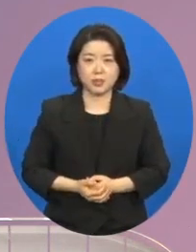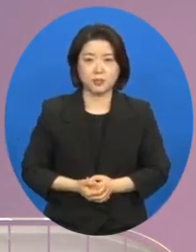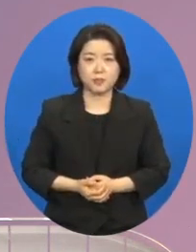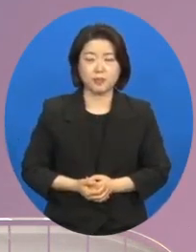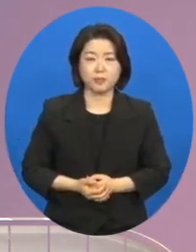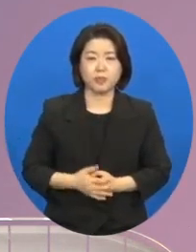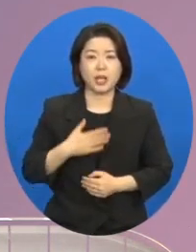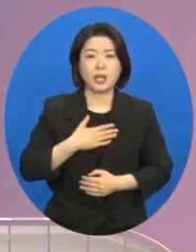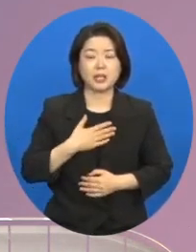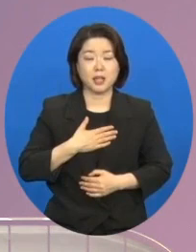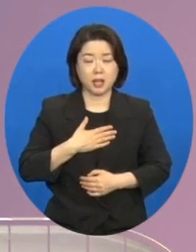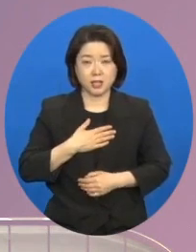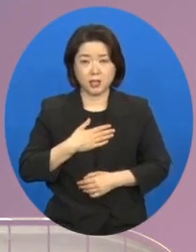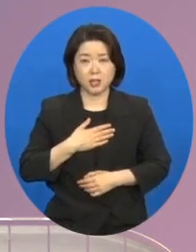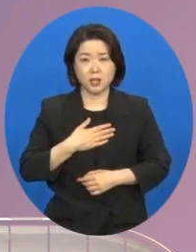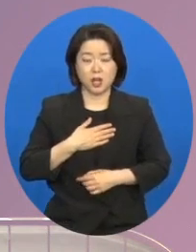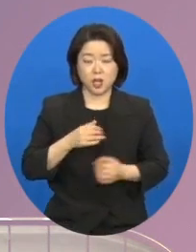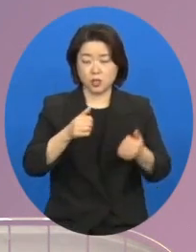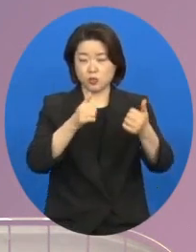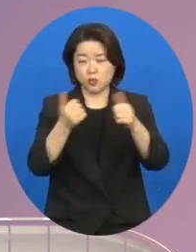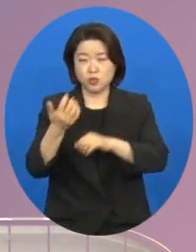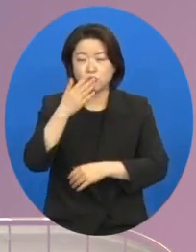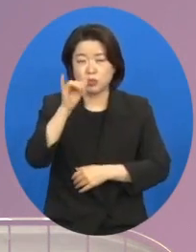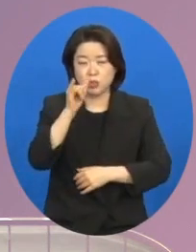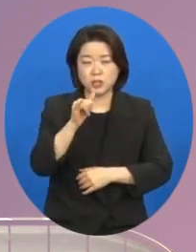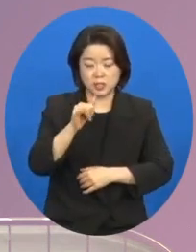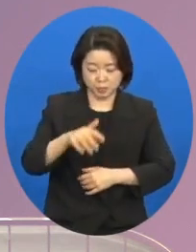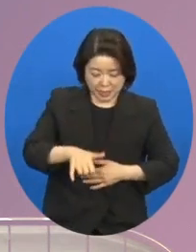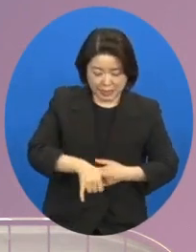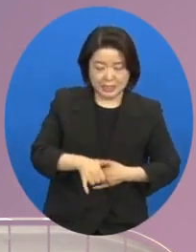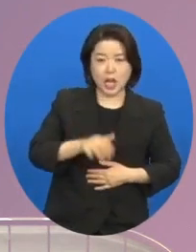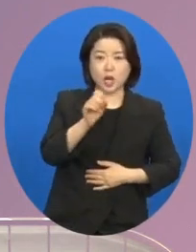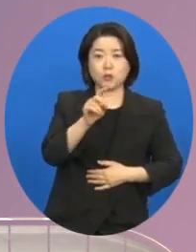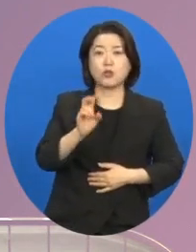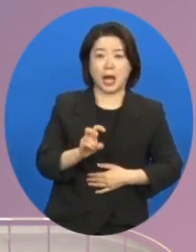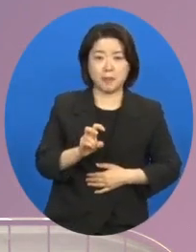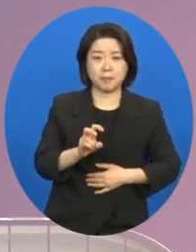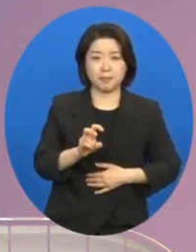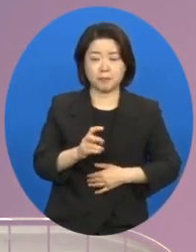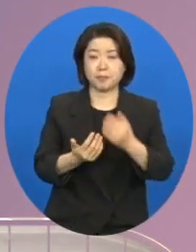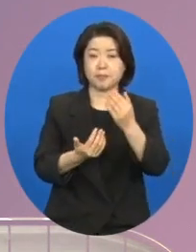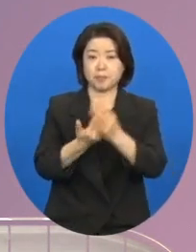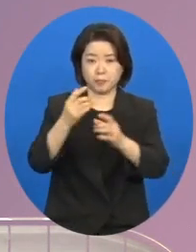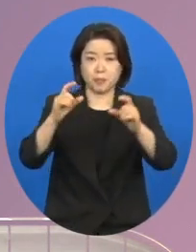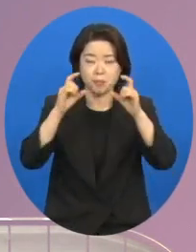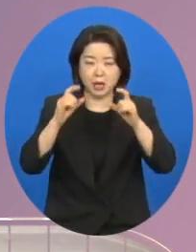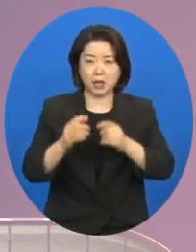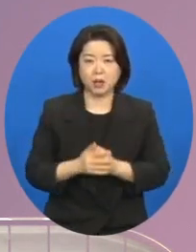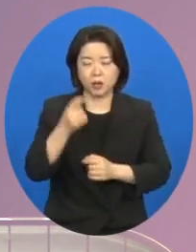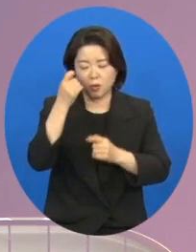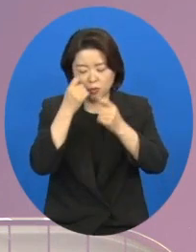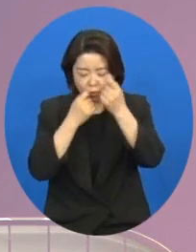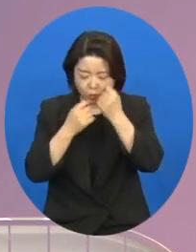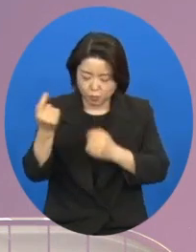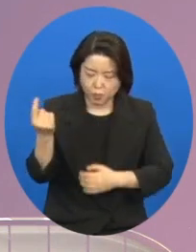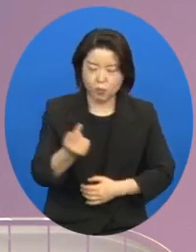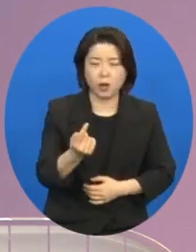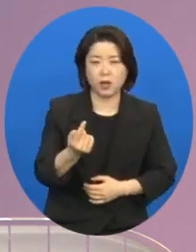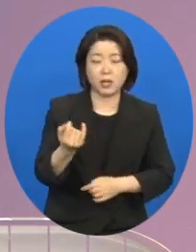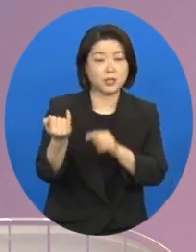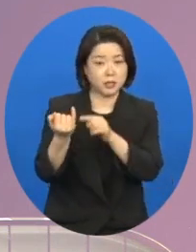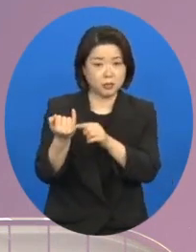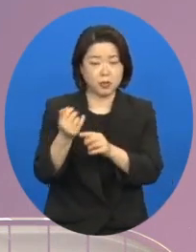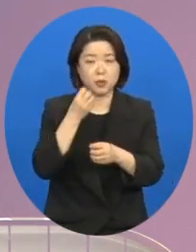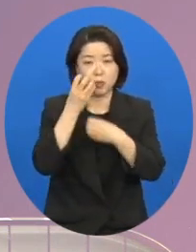거의 죽을 수도 있는 이 난소암에 걸리셔서 너무나 눈물을 흘리면서 오신 거예요. 근데 그분이 그런 고백을 하시는